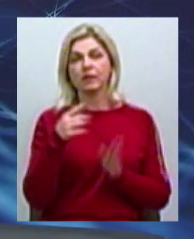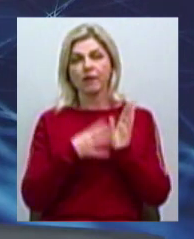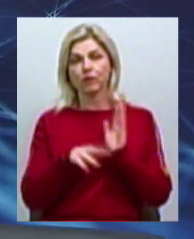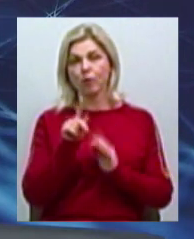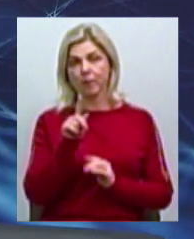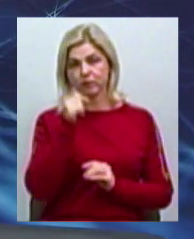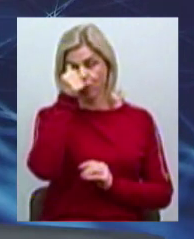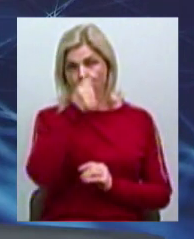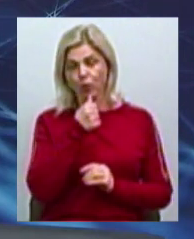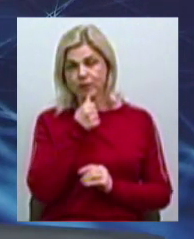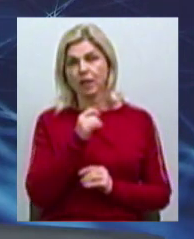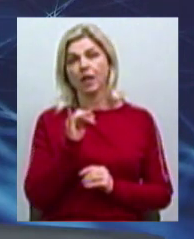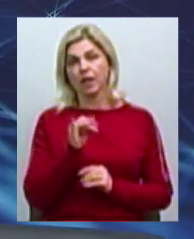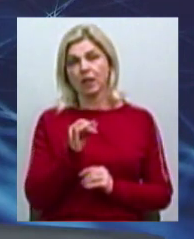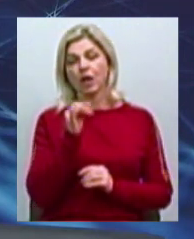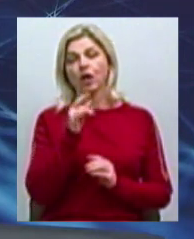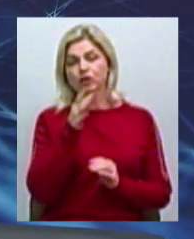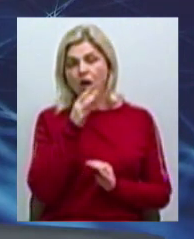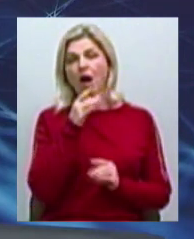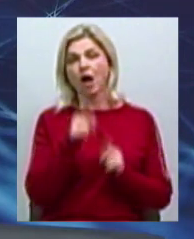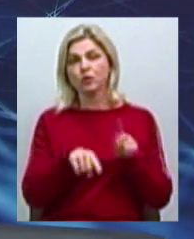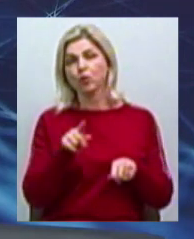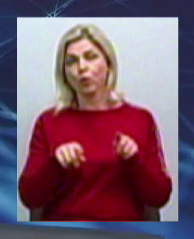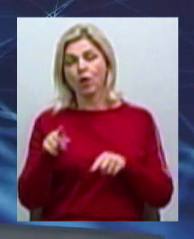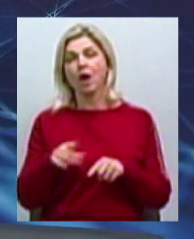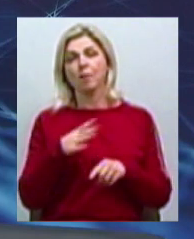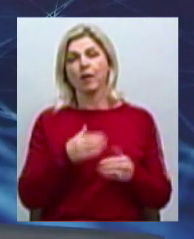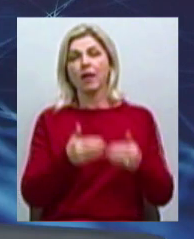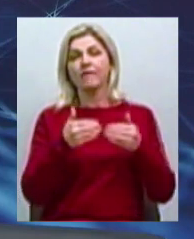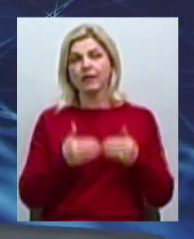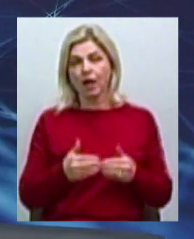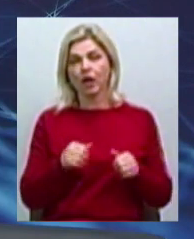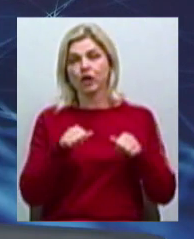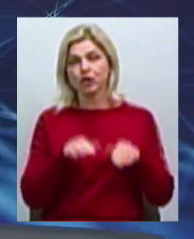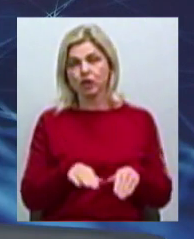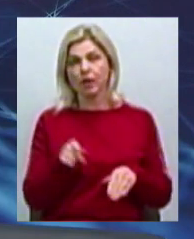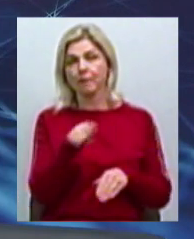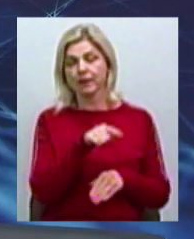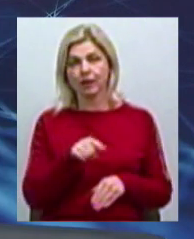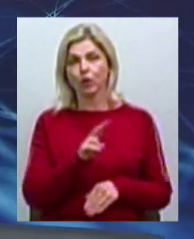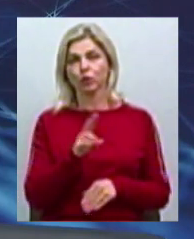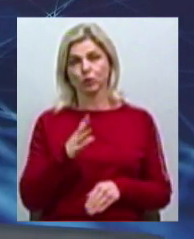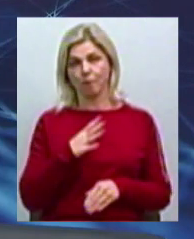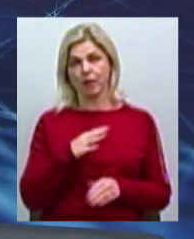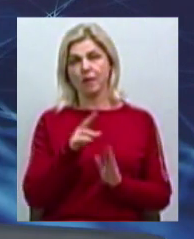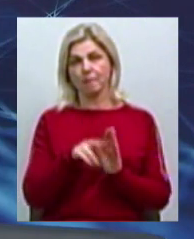91-му році, і, ну, час до часу відкидалися назад рішеннями тих, хто був при